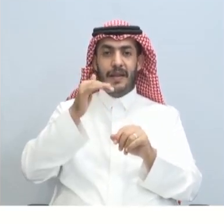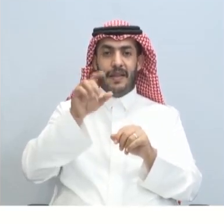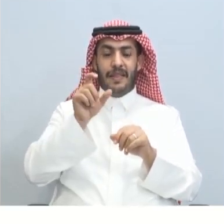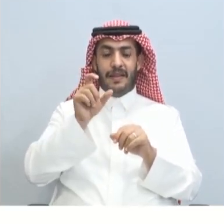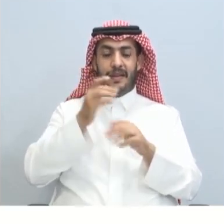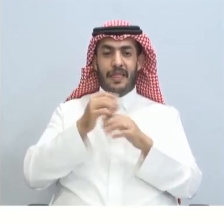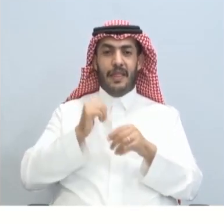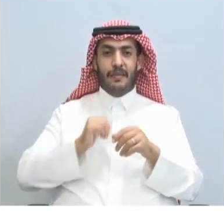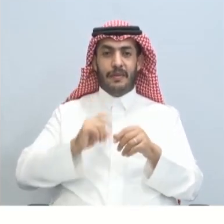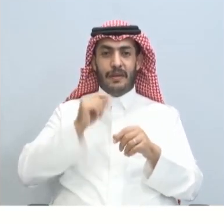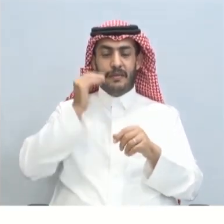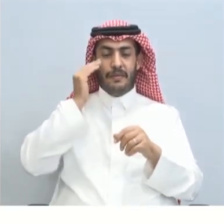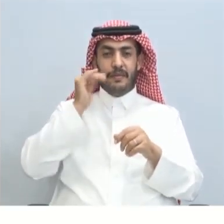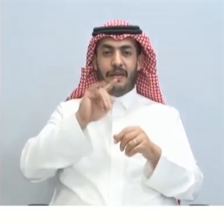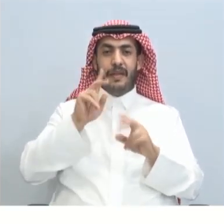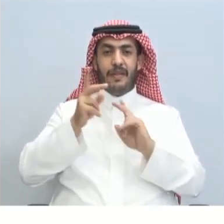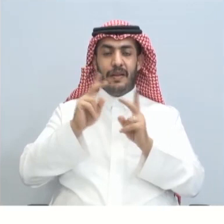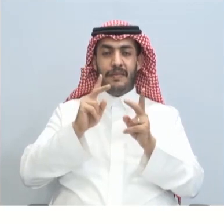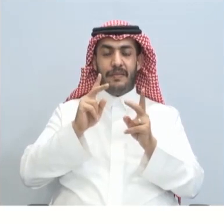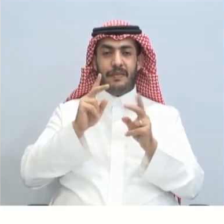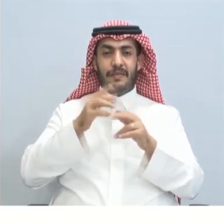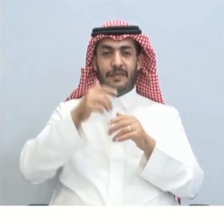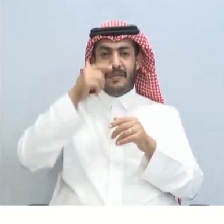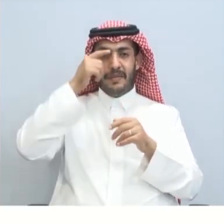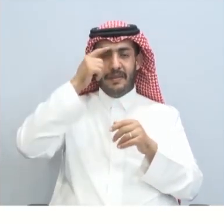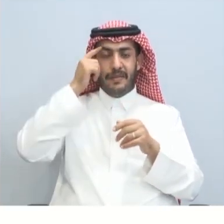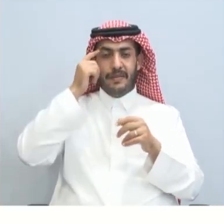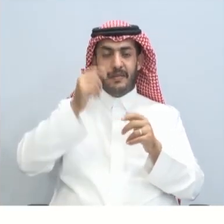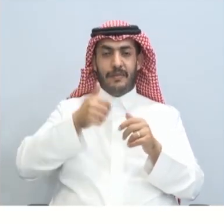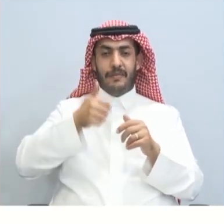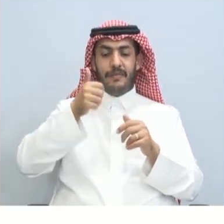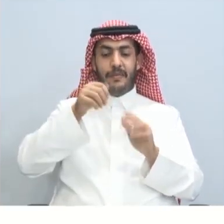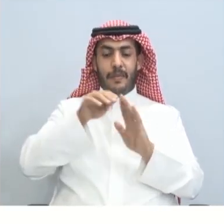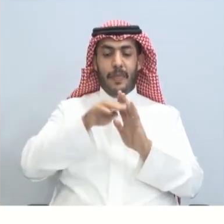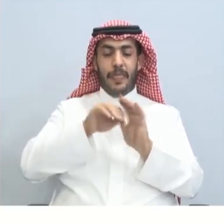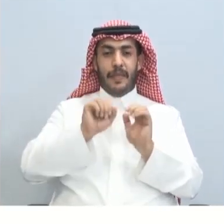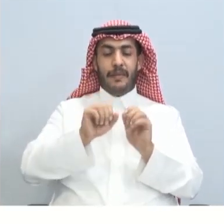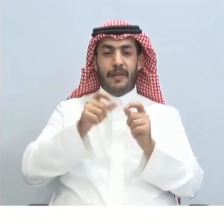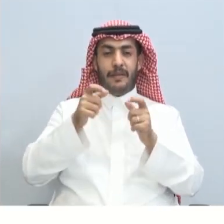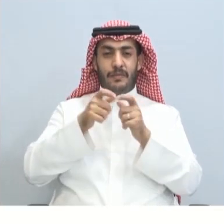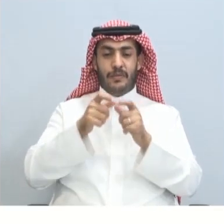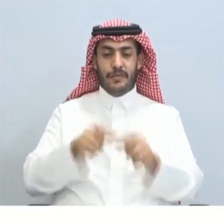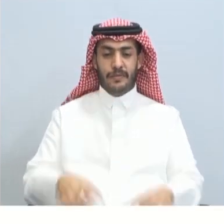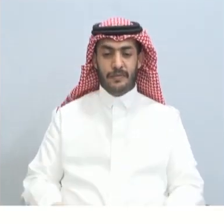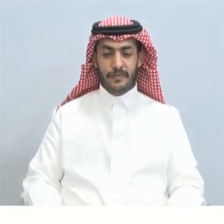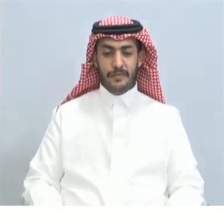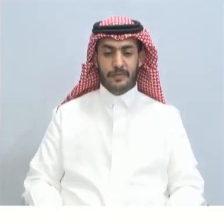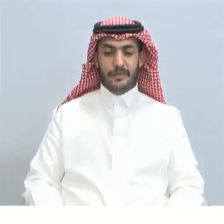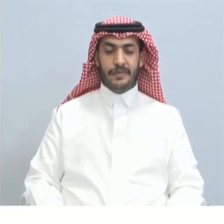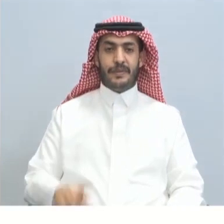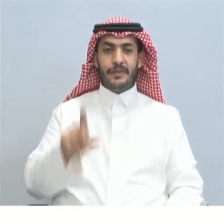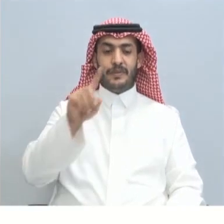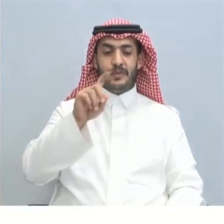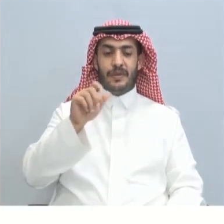اعزائي الطلبه لا تختلف في ذلك حيث تصنف هي ايضا في مجموعات